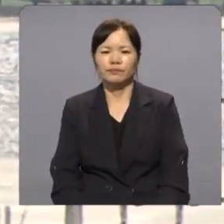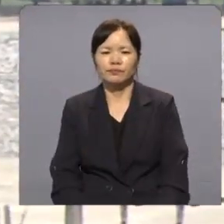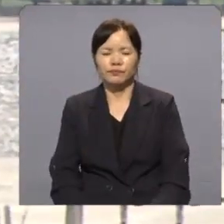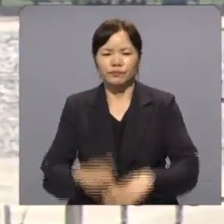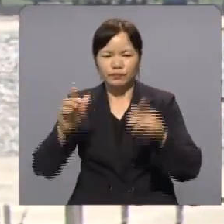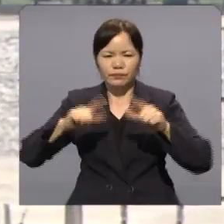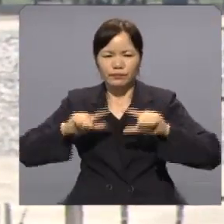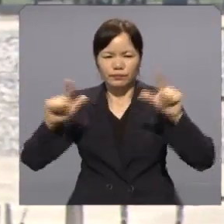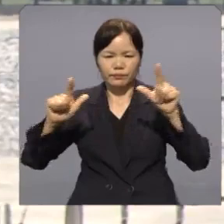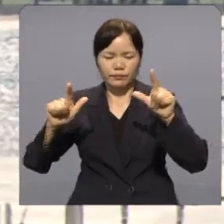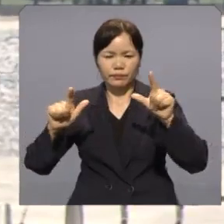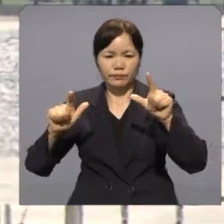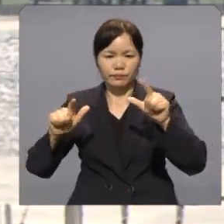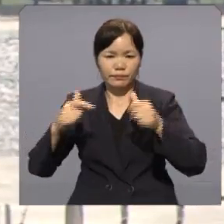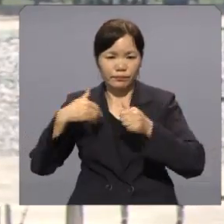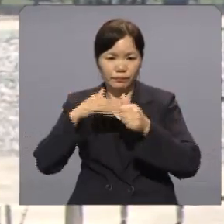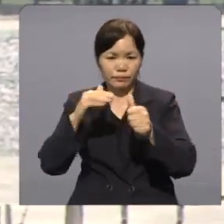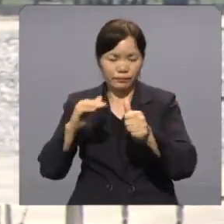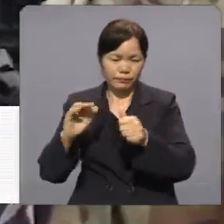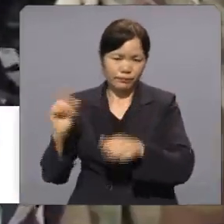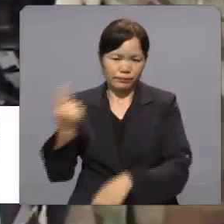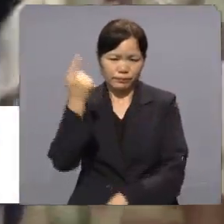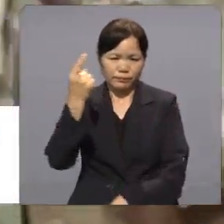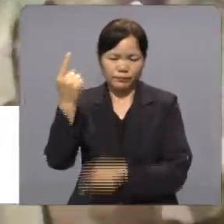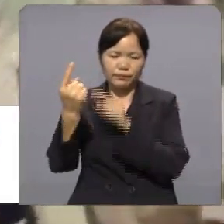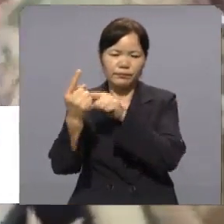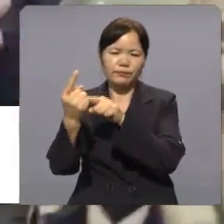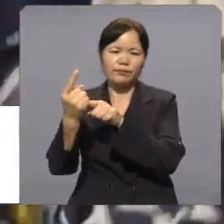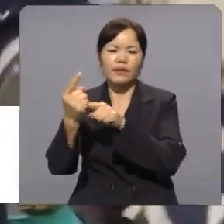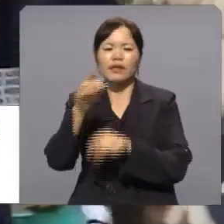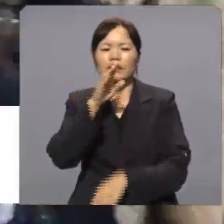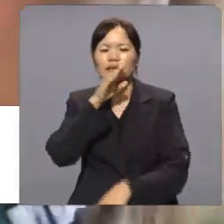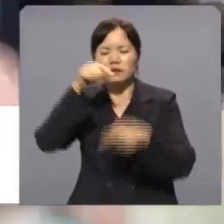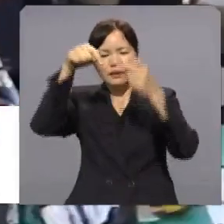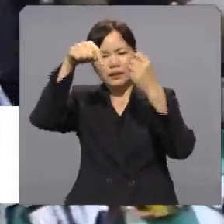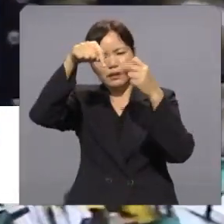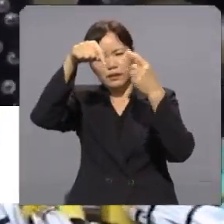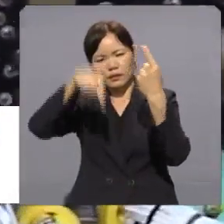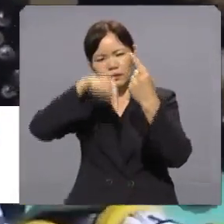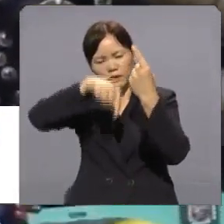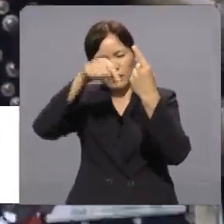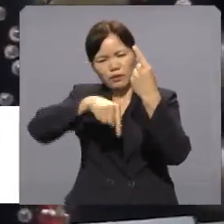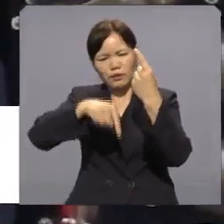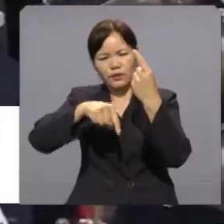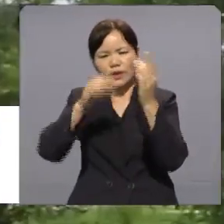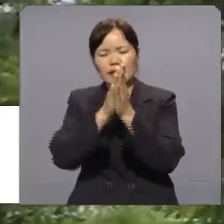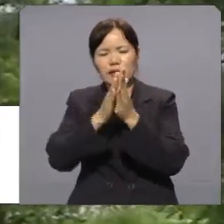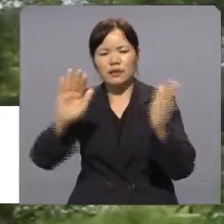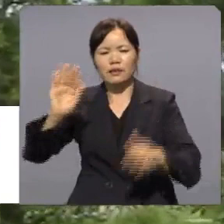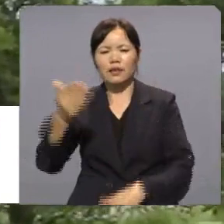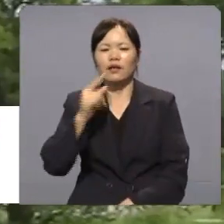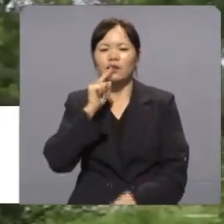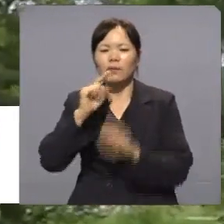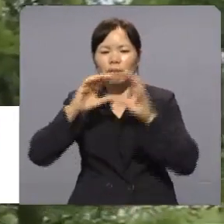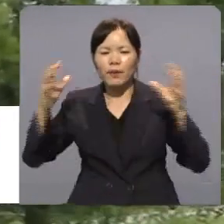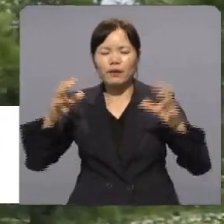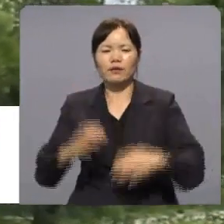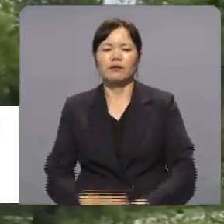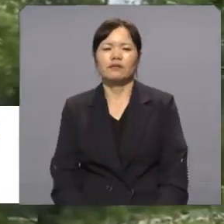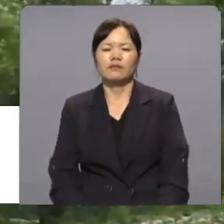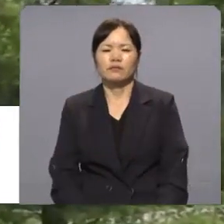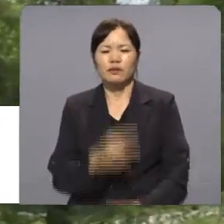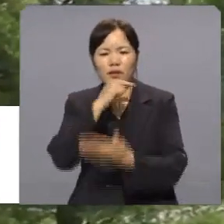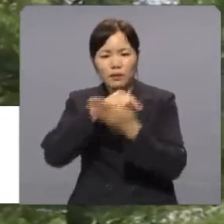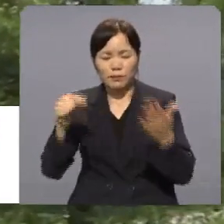올해 배치된 아파치 V6형 신형 헬기가 실사격에 투입된 사실도 논란을 빚었습니다.